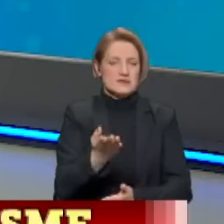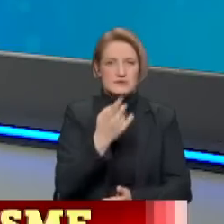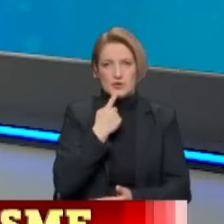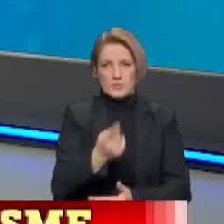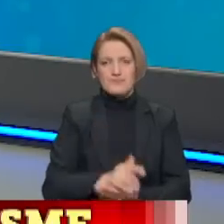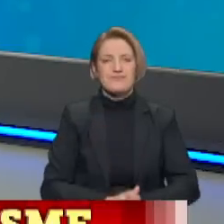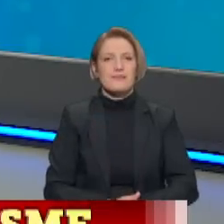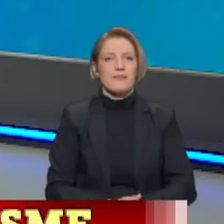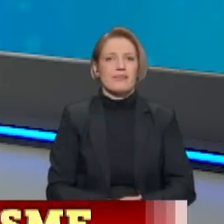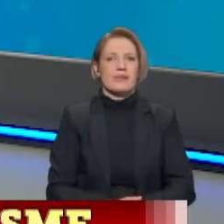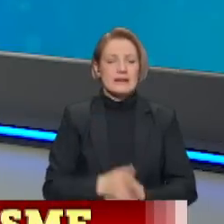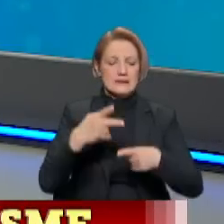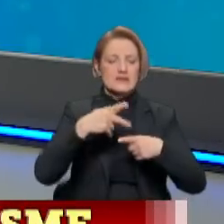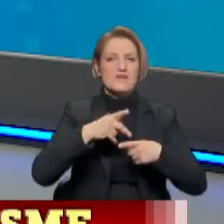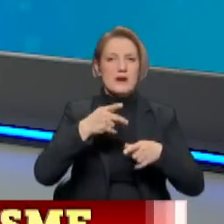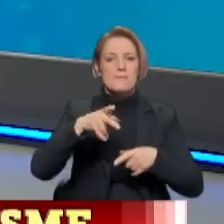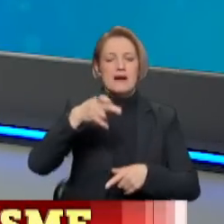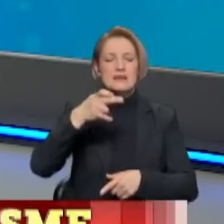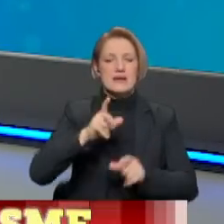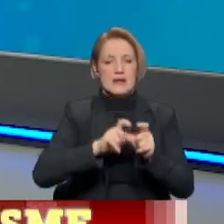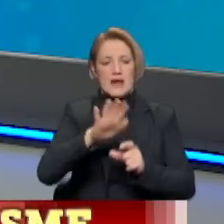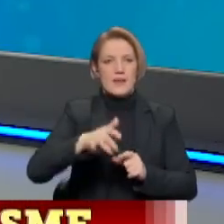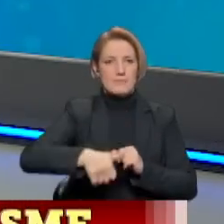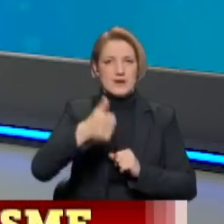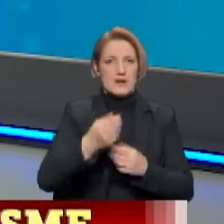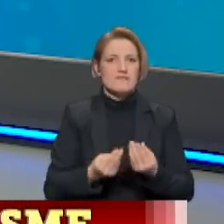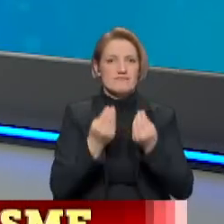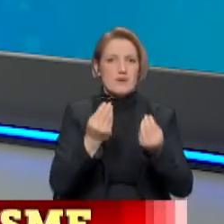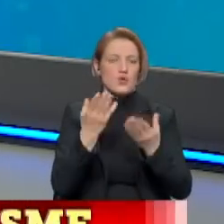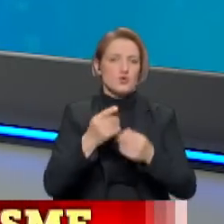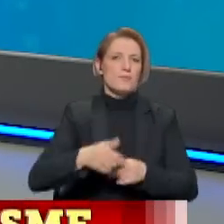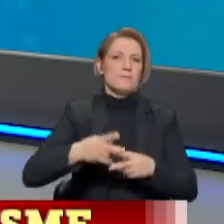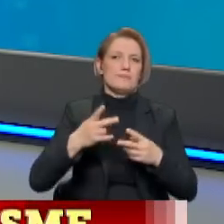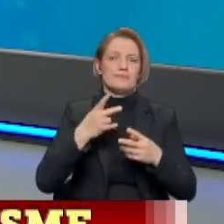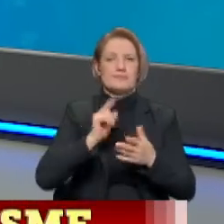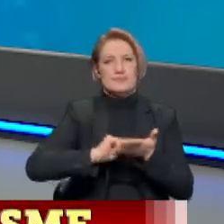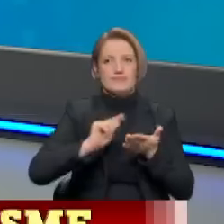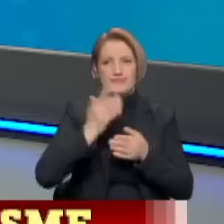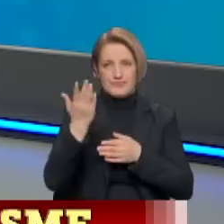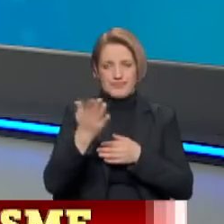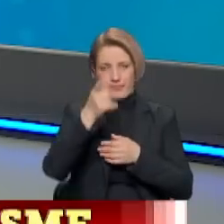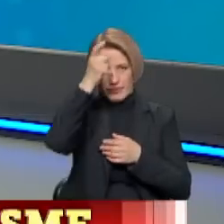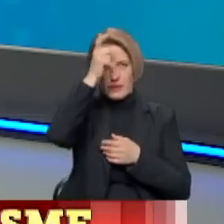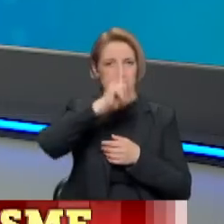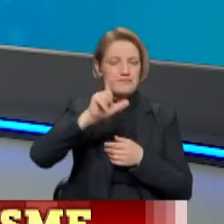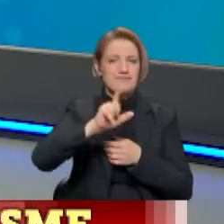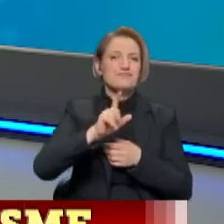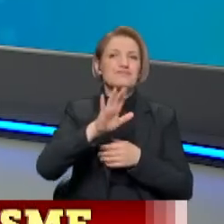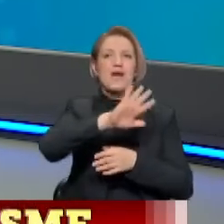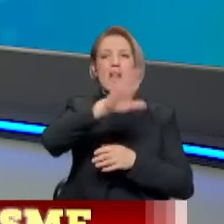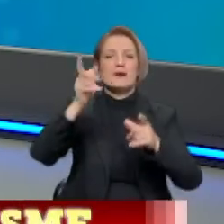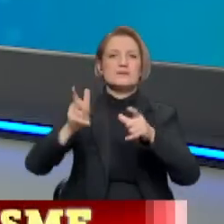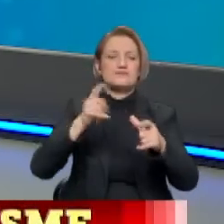diyor. Ümit Özdağ'ın Zafer Partisi Genel Başkanı'nın vermiş olduğu mesaj. Yine Türkiye'nin dört bir